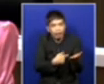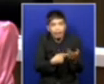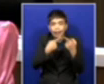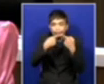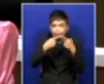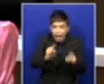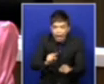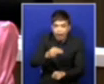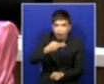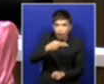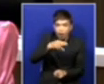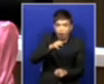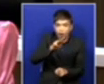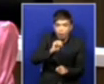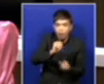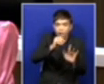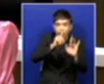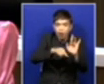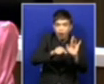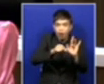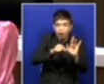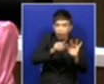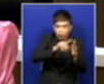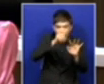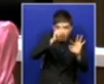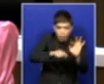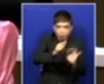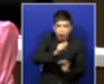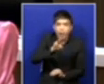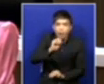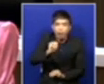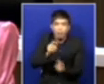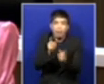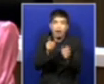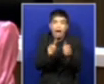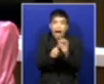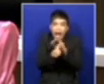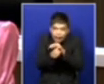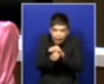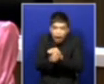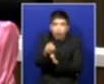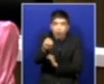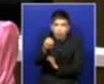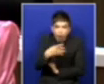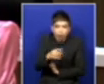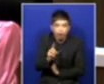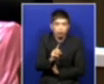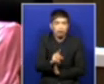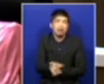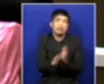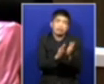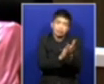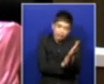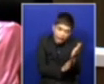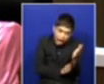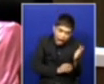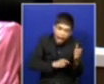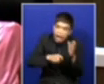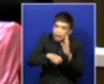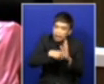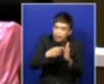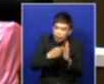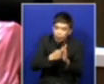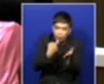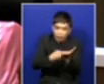นะบอกว่าไงครับโอ้ที่ช้าเนี่ยไม่ได้ช้าเพราะอะไรหรอกครับช้าเพราะคอมพิวเตอร์มันไม่ทันส